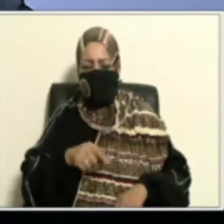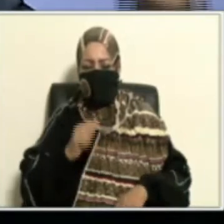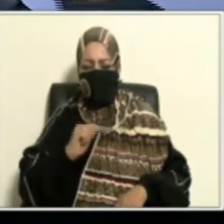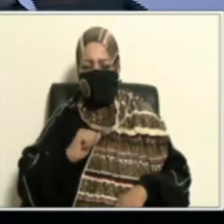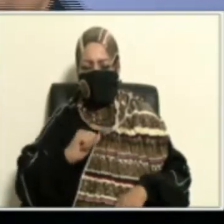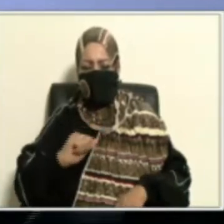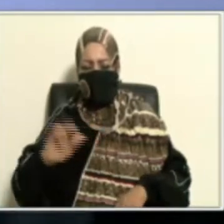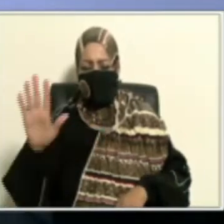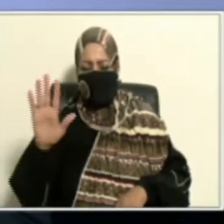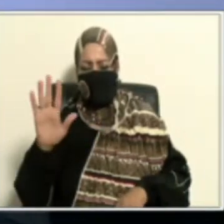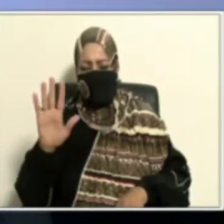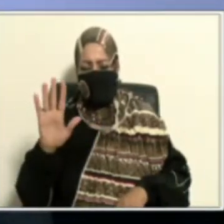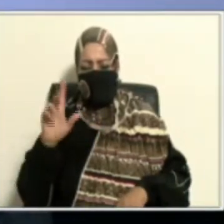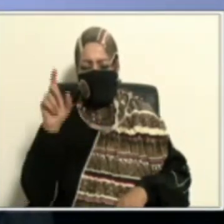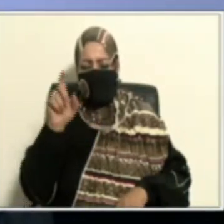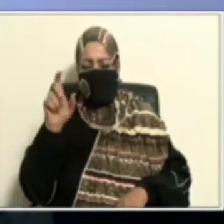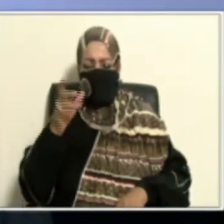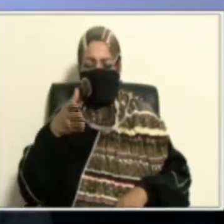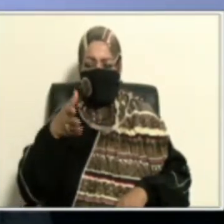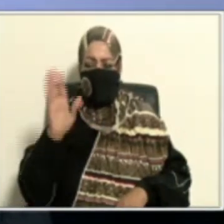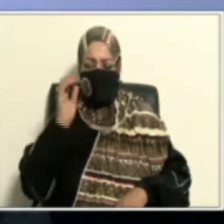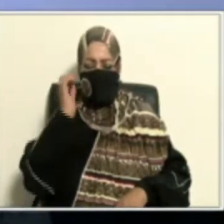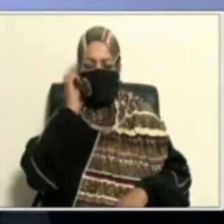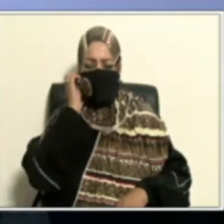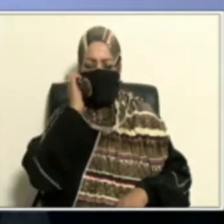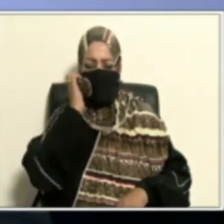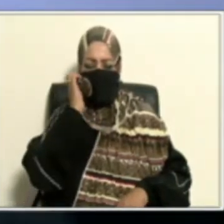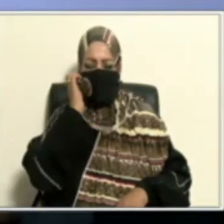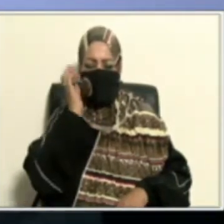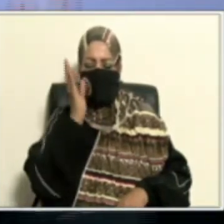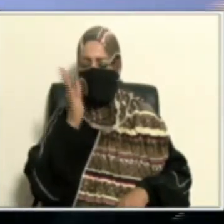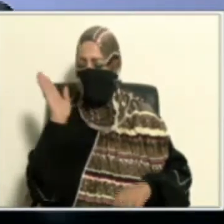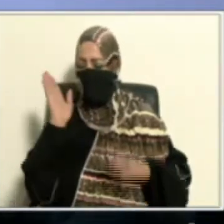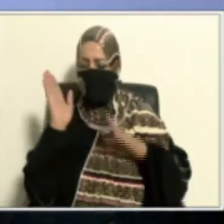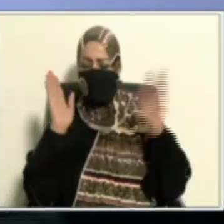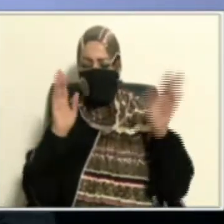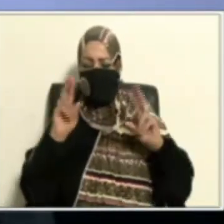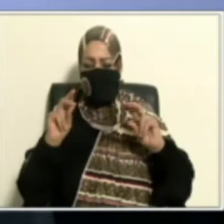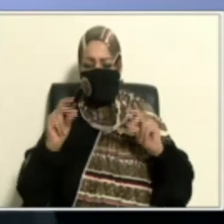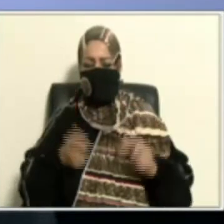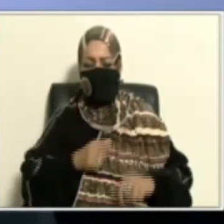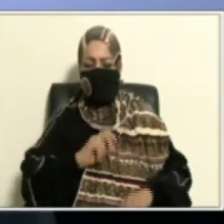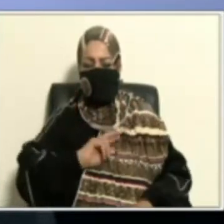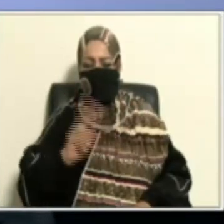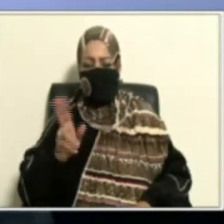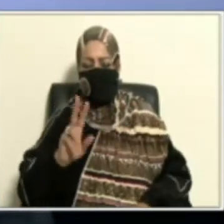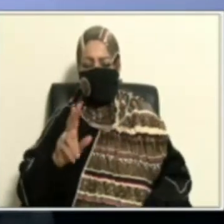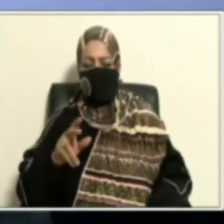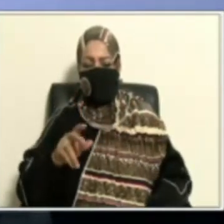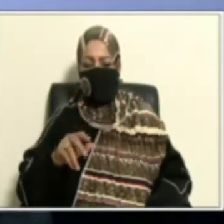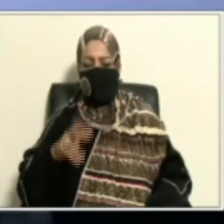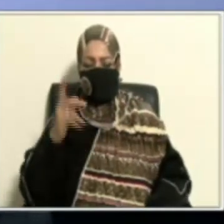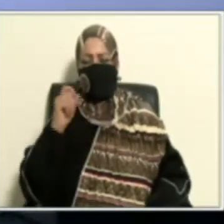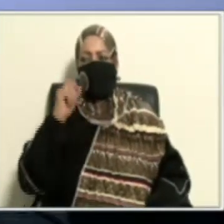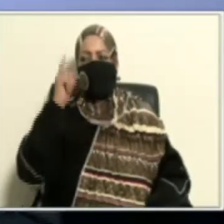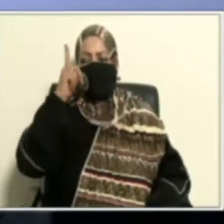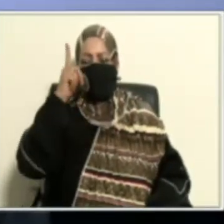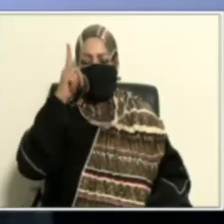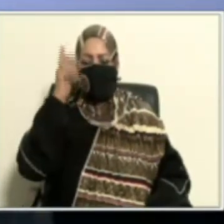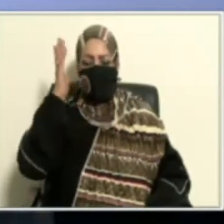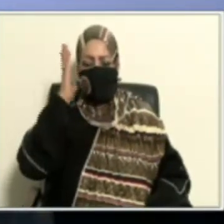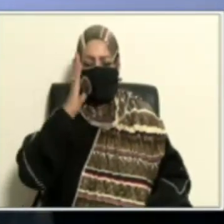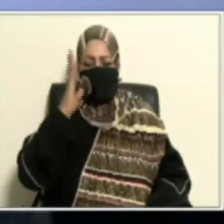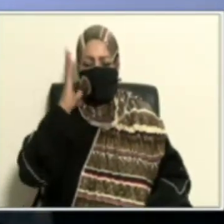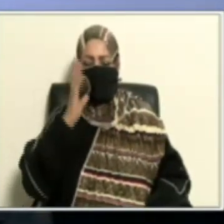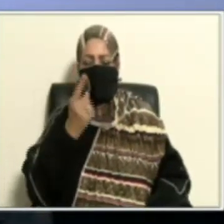طلعت تذكرت أنني فاتتني ركعة وما قضيتهاش تبطل الصلاة بالخروج من المسجد، أو بانتقاض